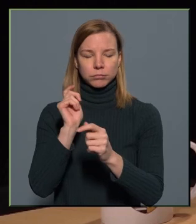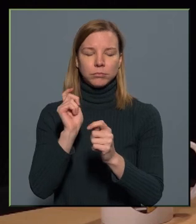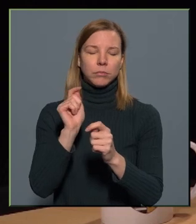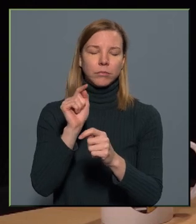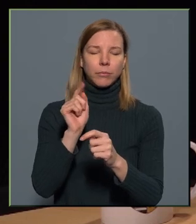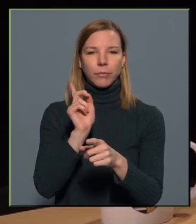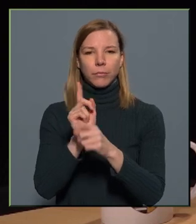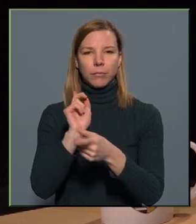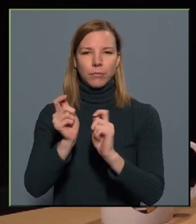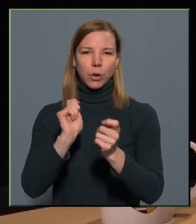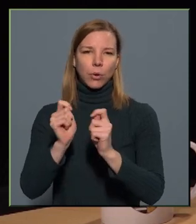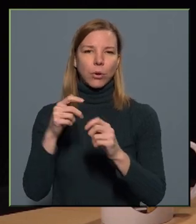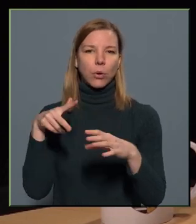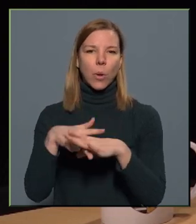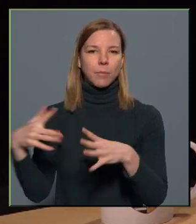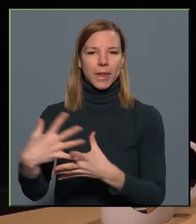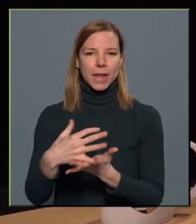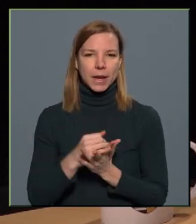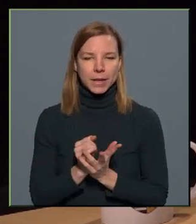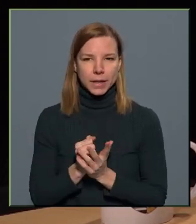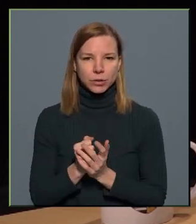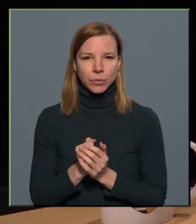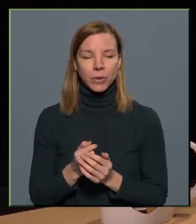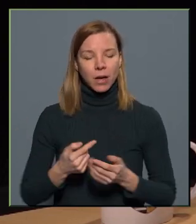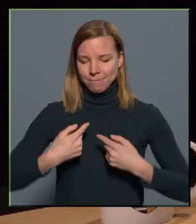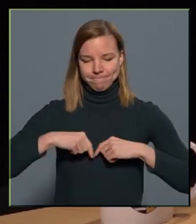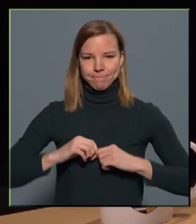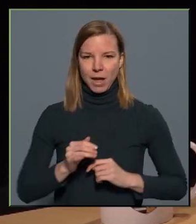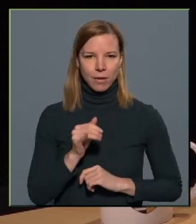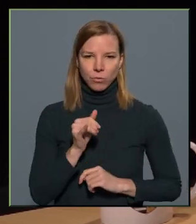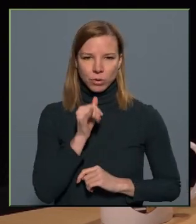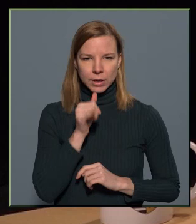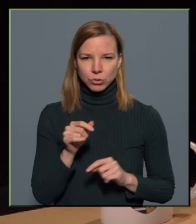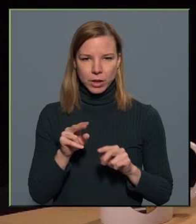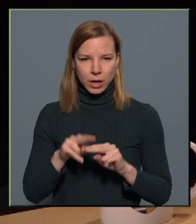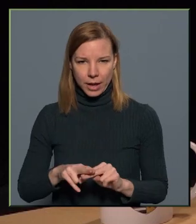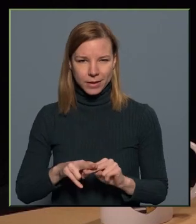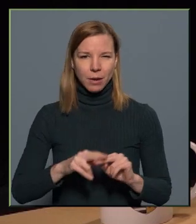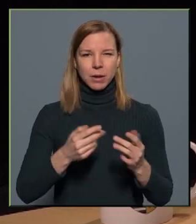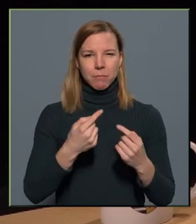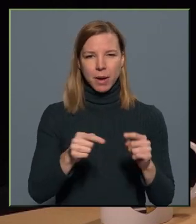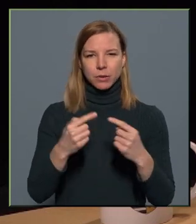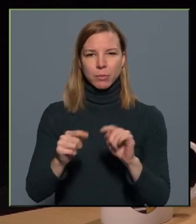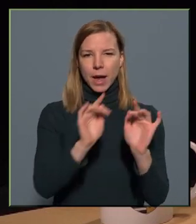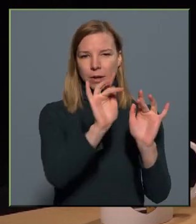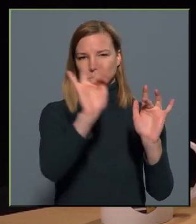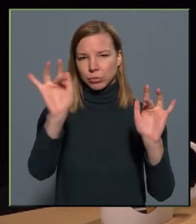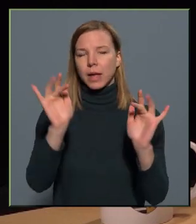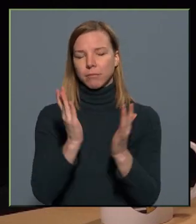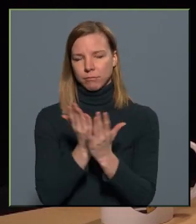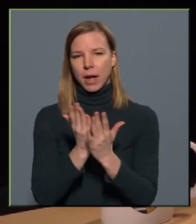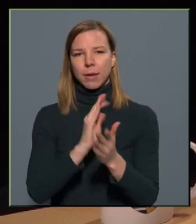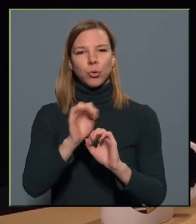ellátóját. Nálunk még nem jelent meg az a rendszer, ami az ország már számos pontján működik, a mentő szolgálat